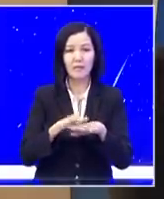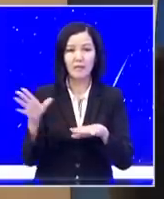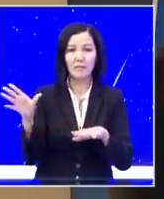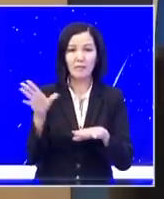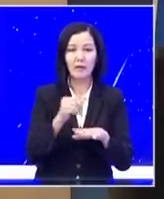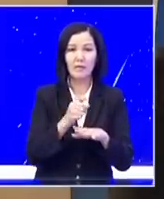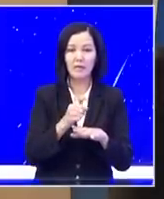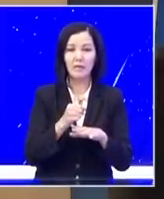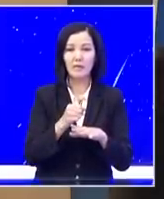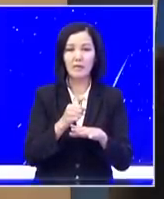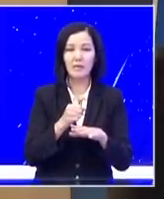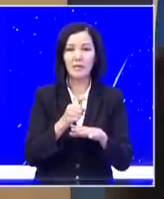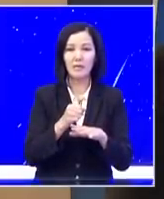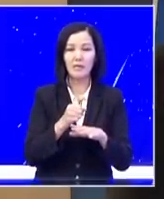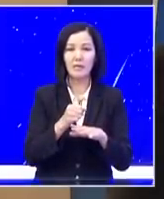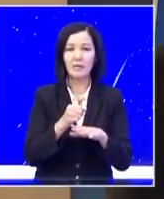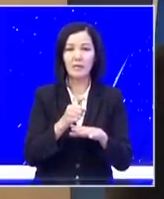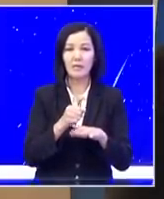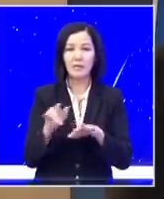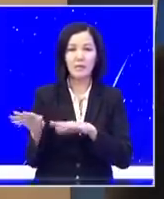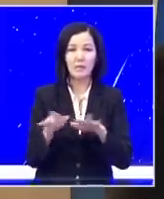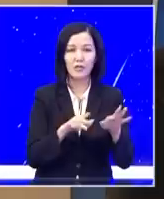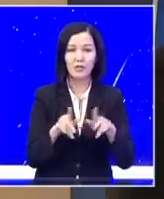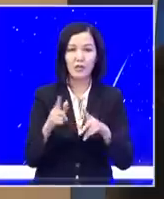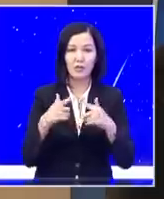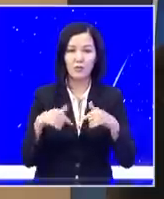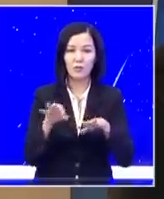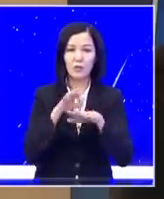барлық қолынан келер істің барлығында жасады.